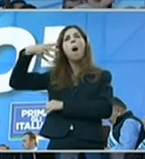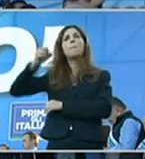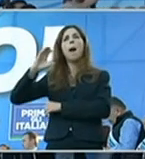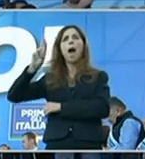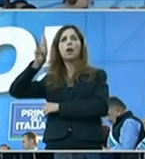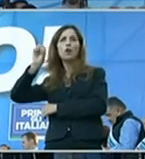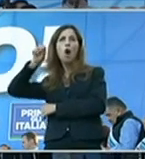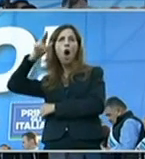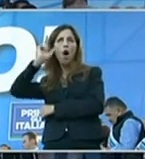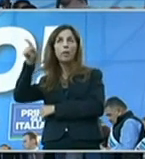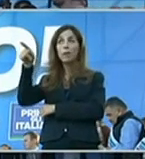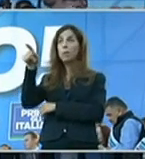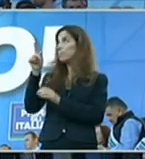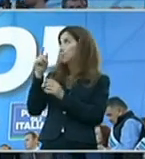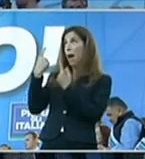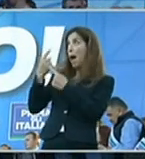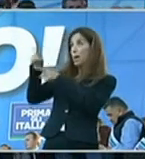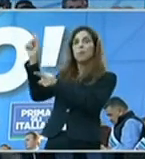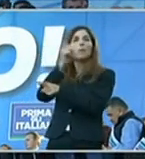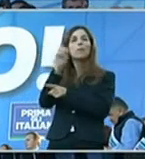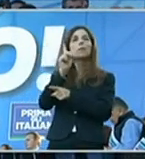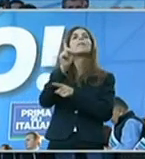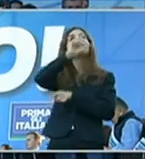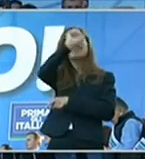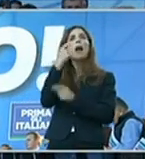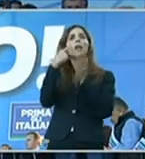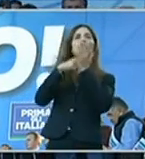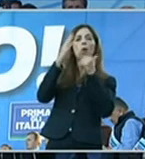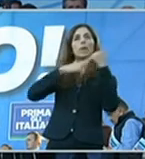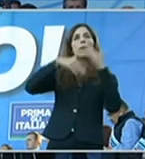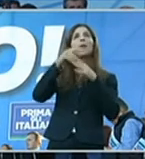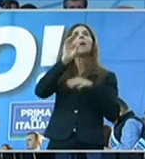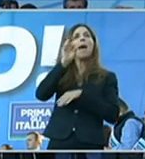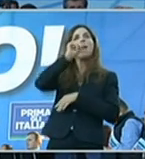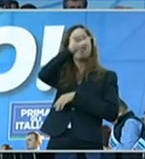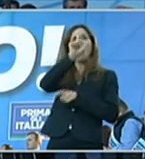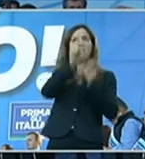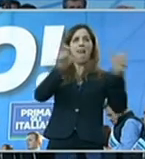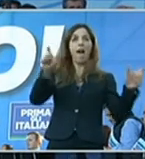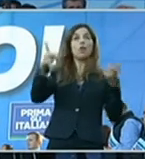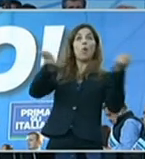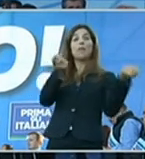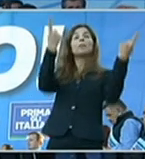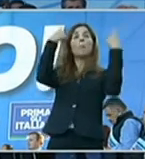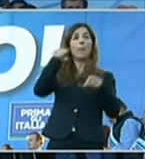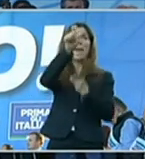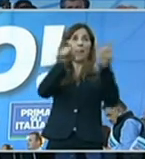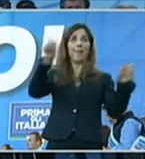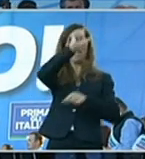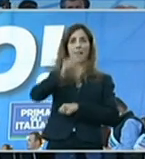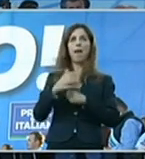italiani. L'Italia governata da italiani per gli italiani. Rivedendo il fiscal